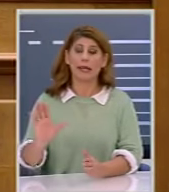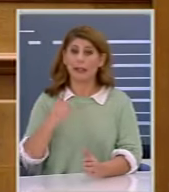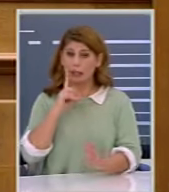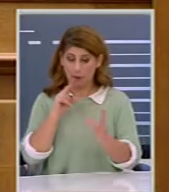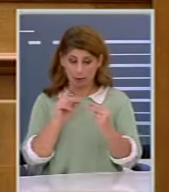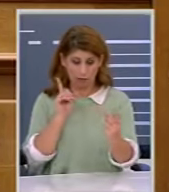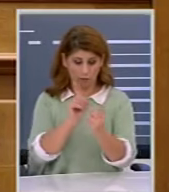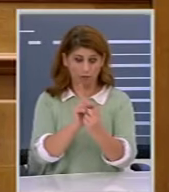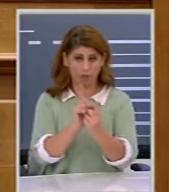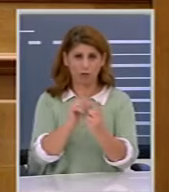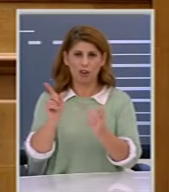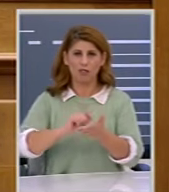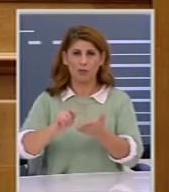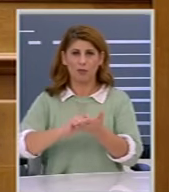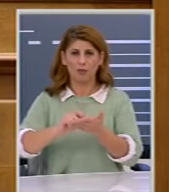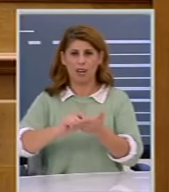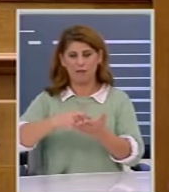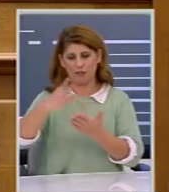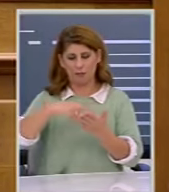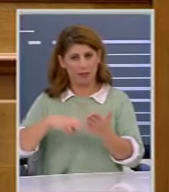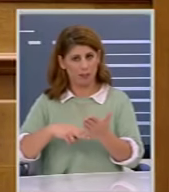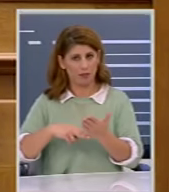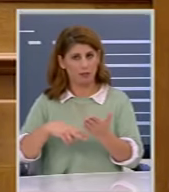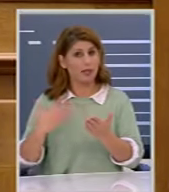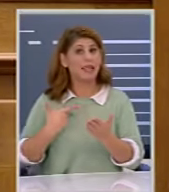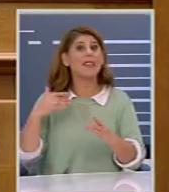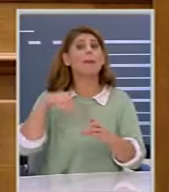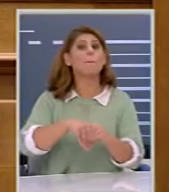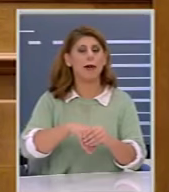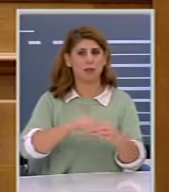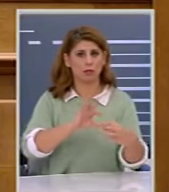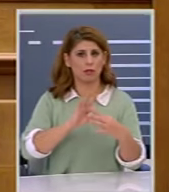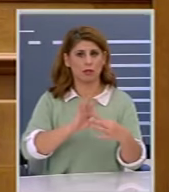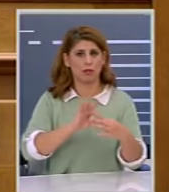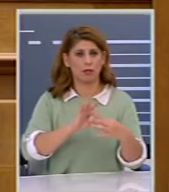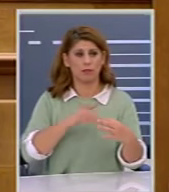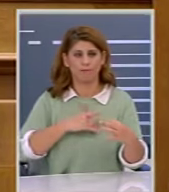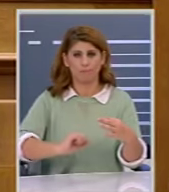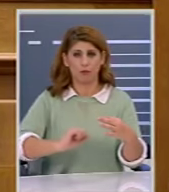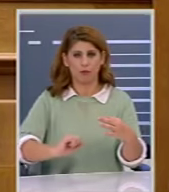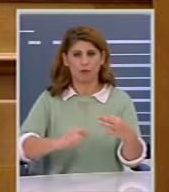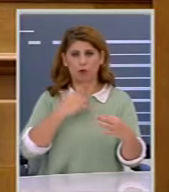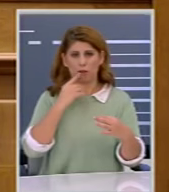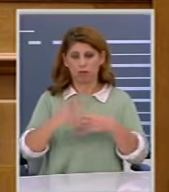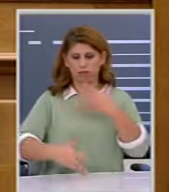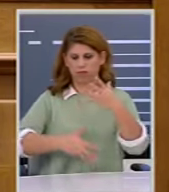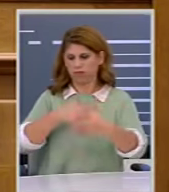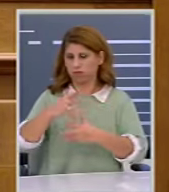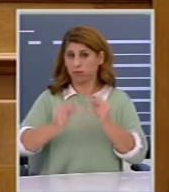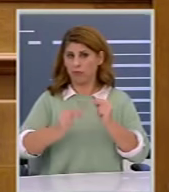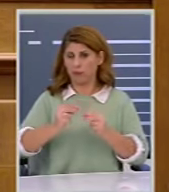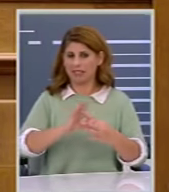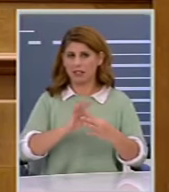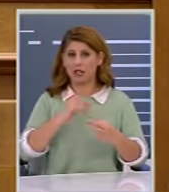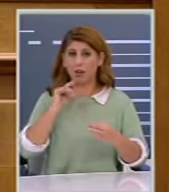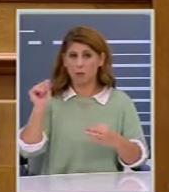μαζί τους και όχι αυτά που γράφουν οι λογογράφοι, γιατί δεν μπαίνουν και δεν ορίονται για το εταιρεστικό κίνημα. Δεν είναι εύκολο, σας πληροφορώ. Γιατί